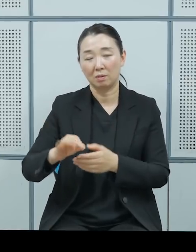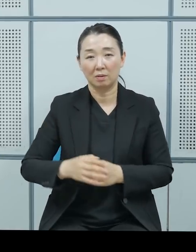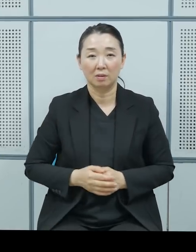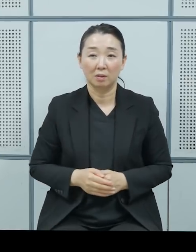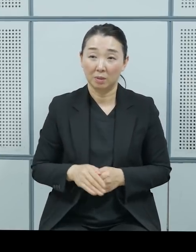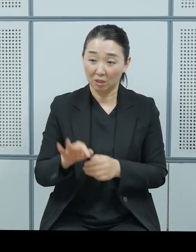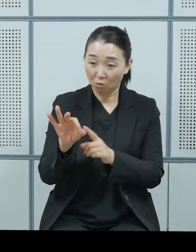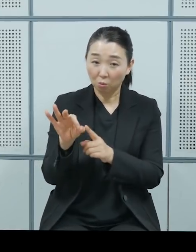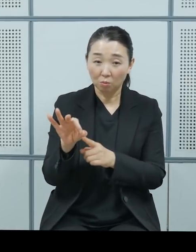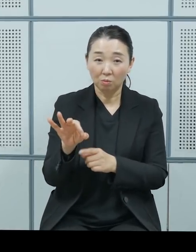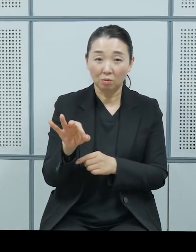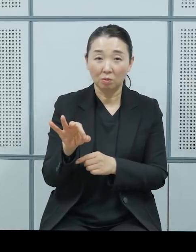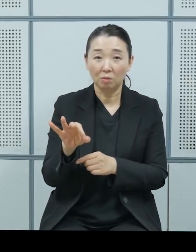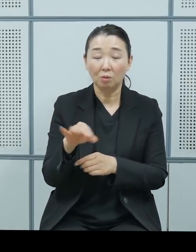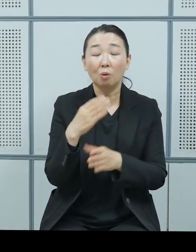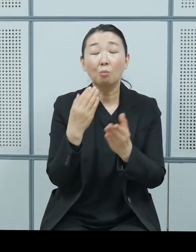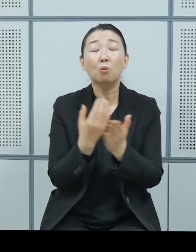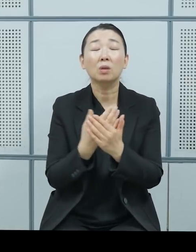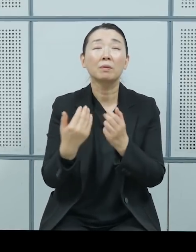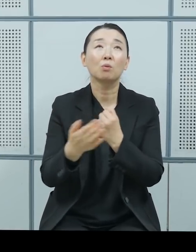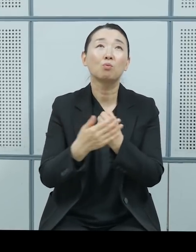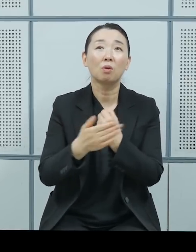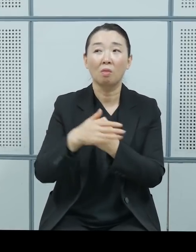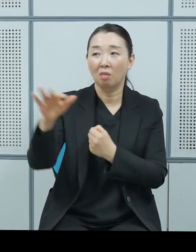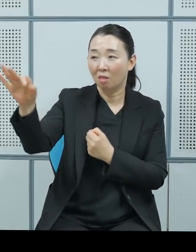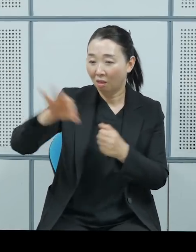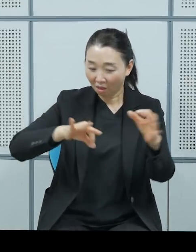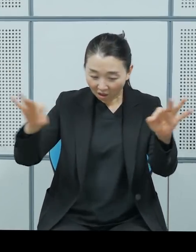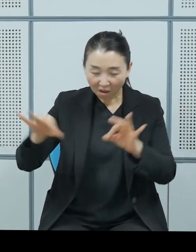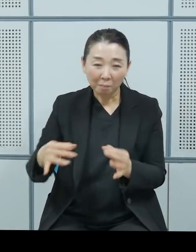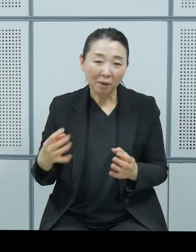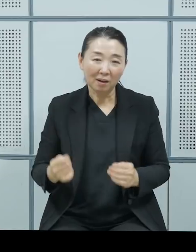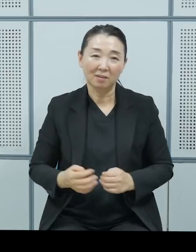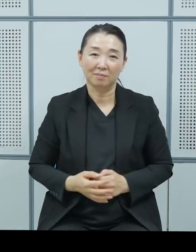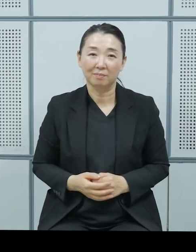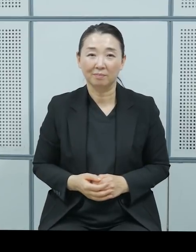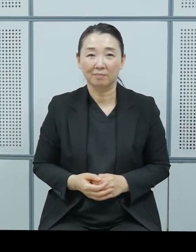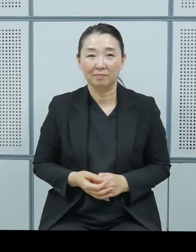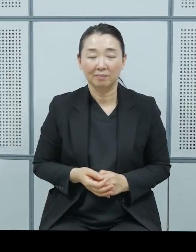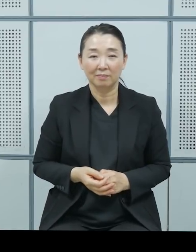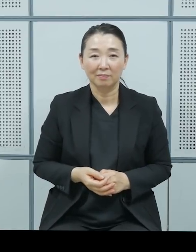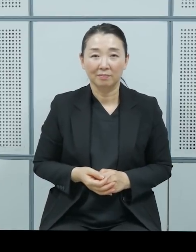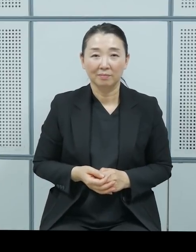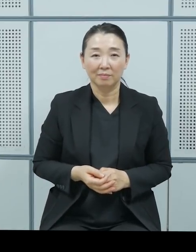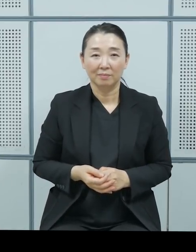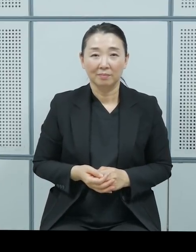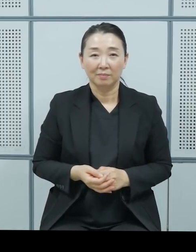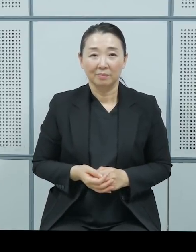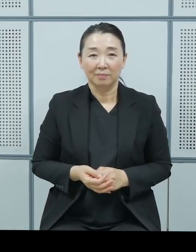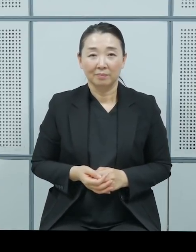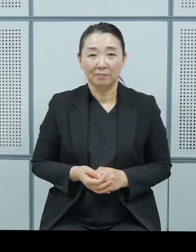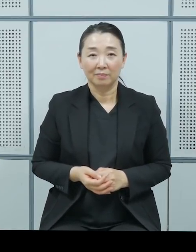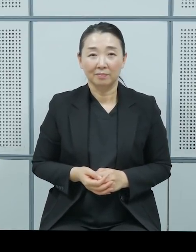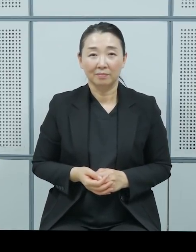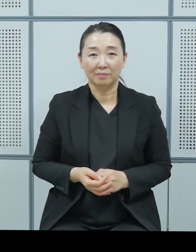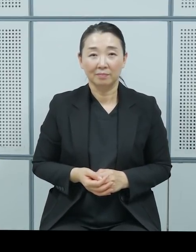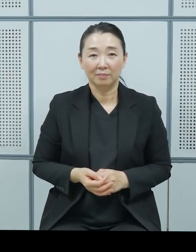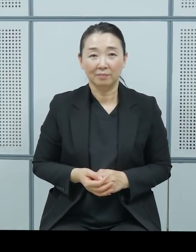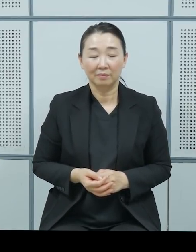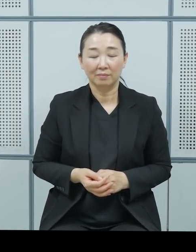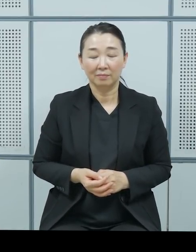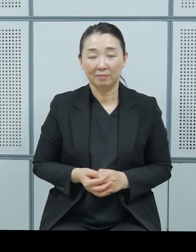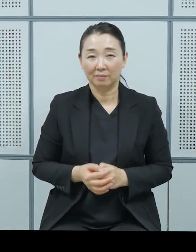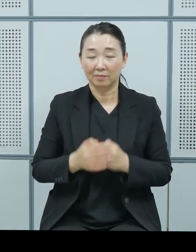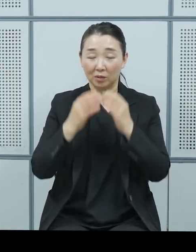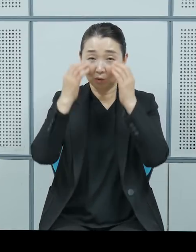그러니까 그 돈들이 다 저한테 후원이 된 거예요. 네. 그